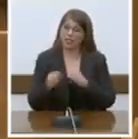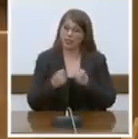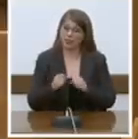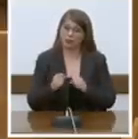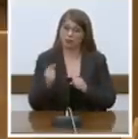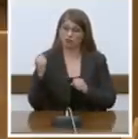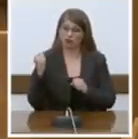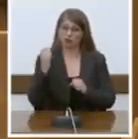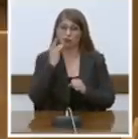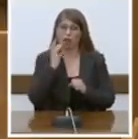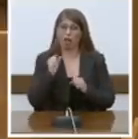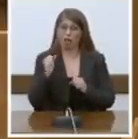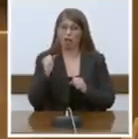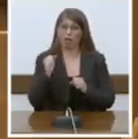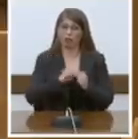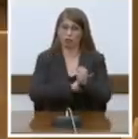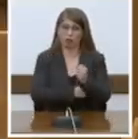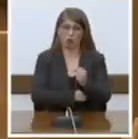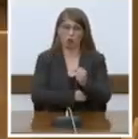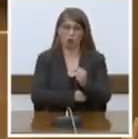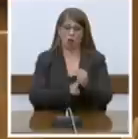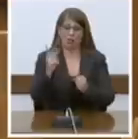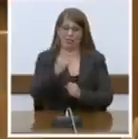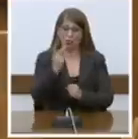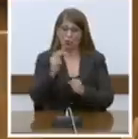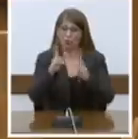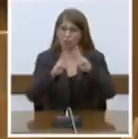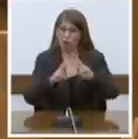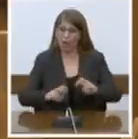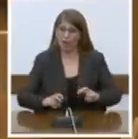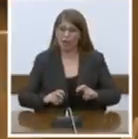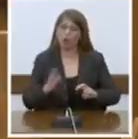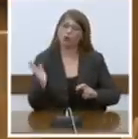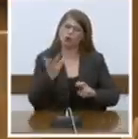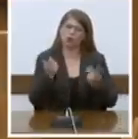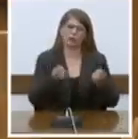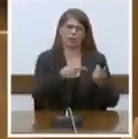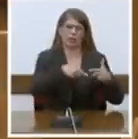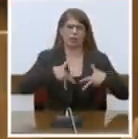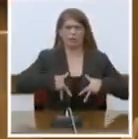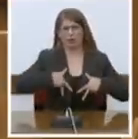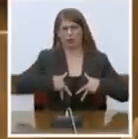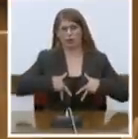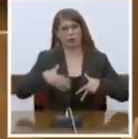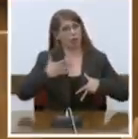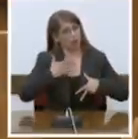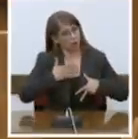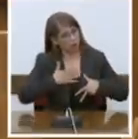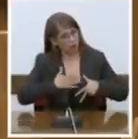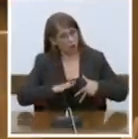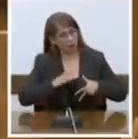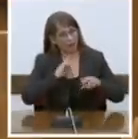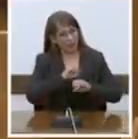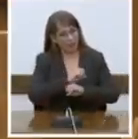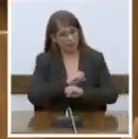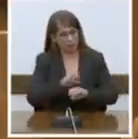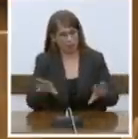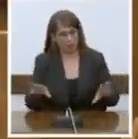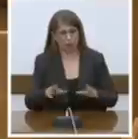κοινοβουλευτικό έλεγχο στις πράξεις της κυβέρνησης. Έχουμε την πρόθεση και σας ενημερώνω